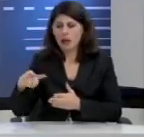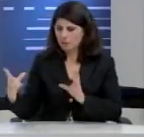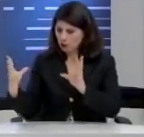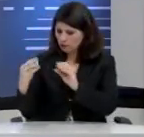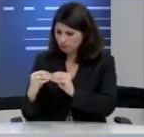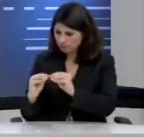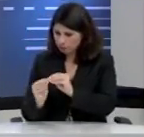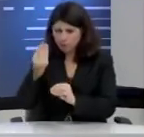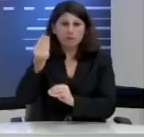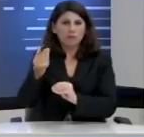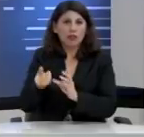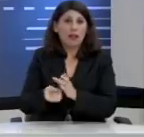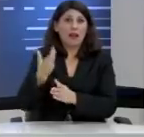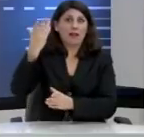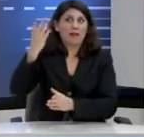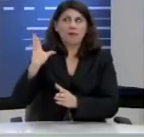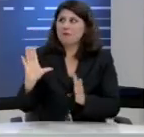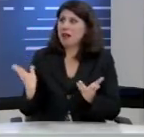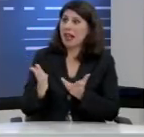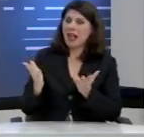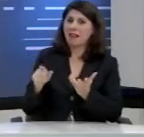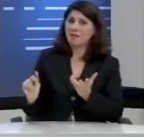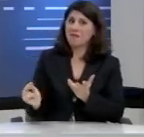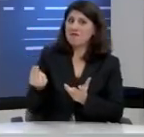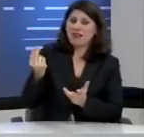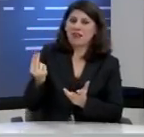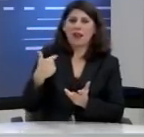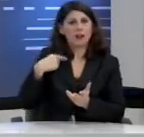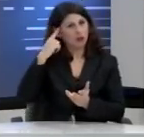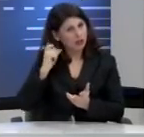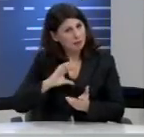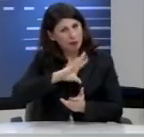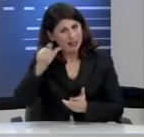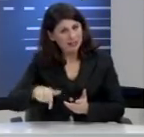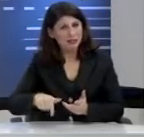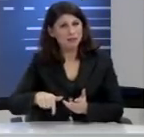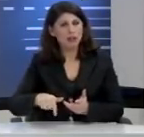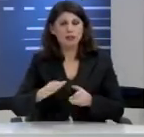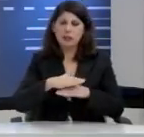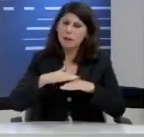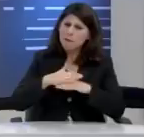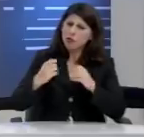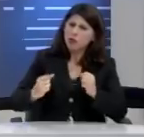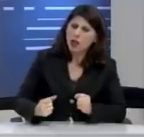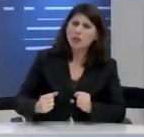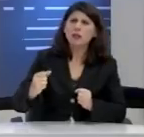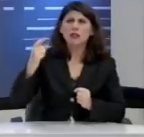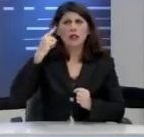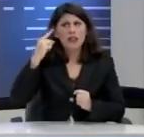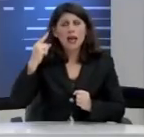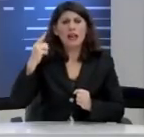περίεργο υβρίδιο. Αλλά αυτό το ξέραμε μέχρι σήμερα σε επίπεδο θέσεων, απόψεων και